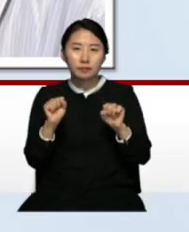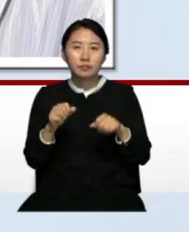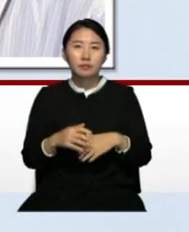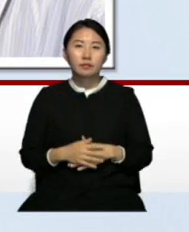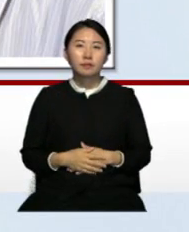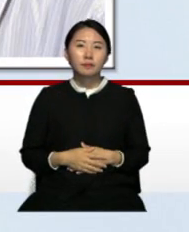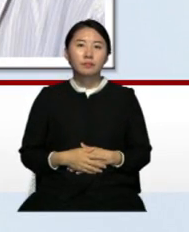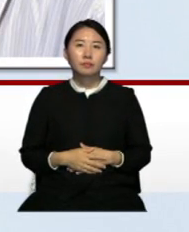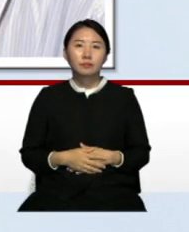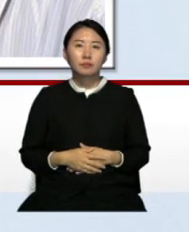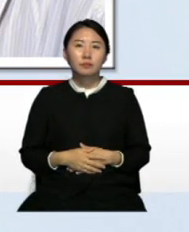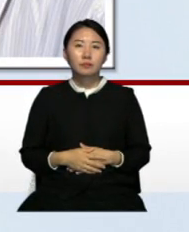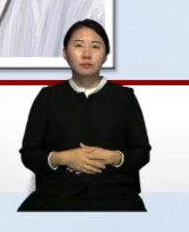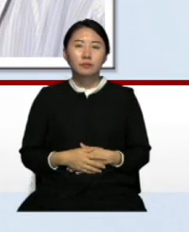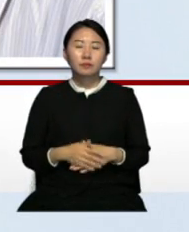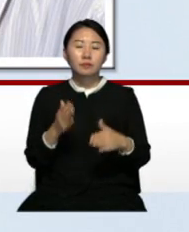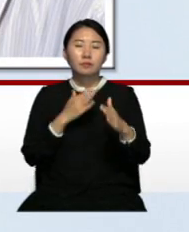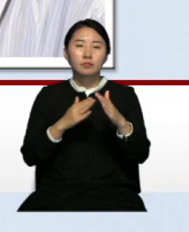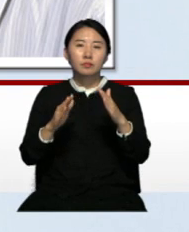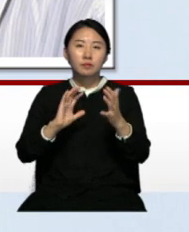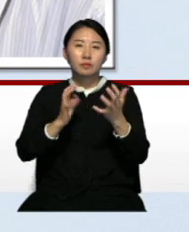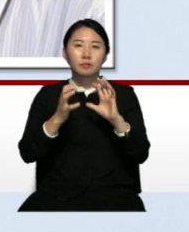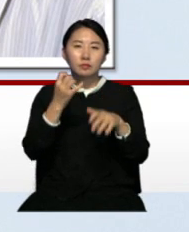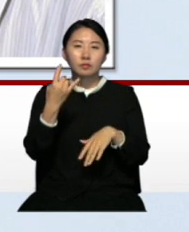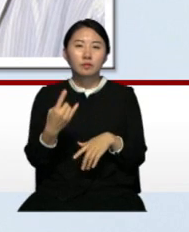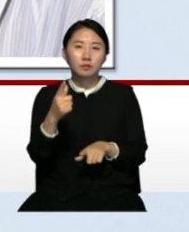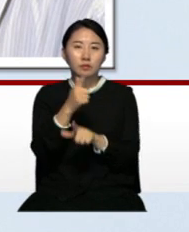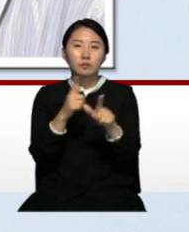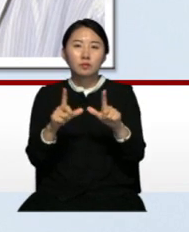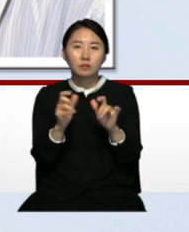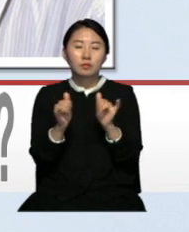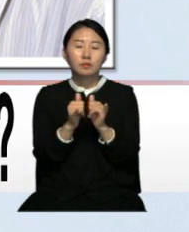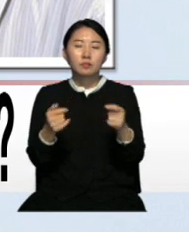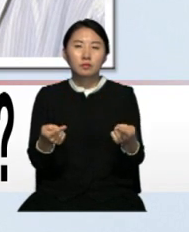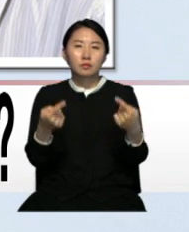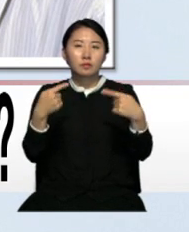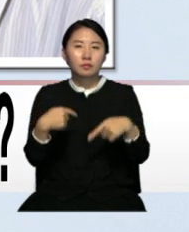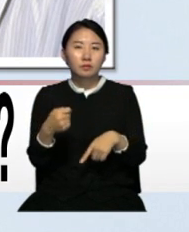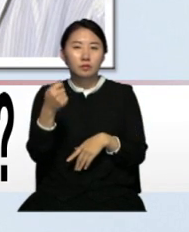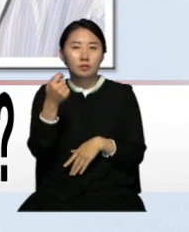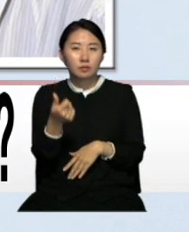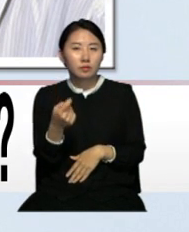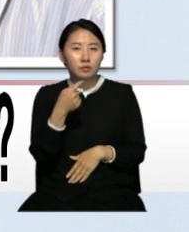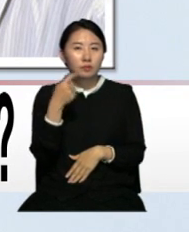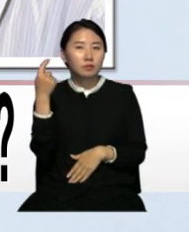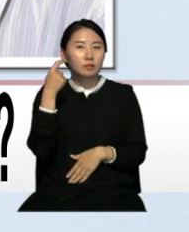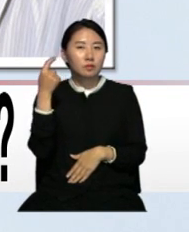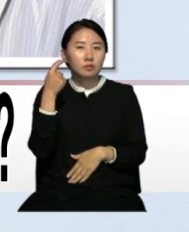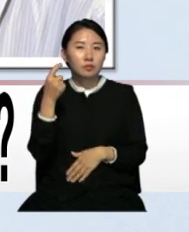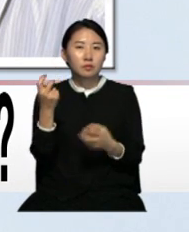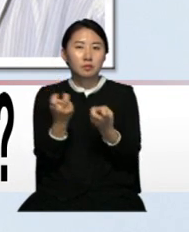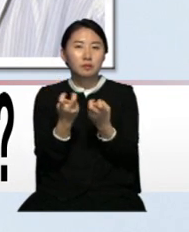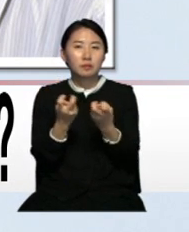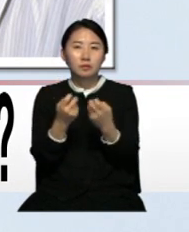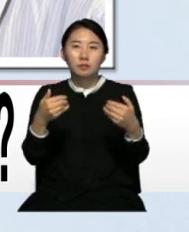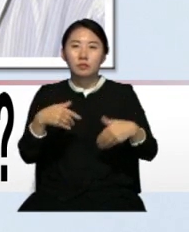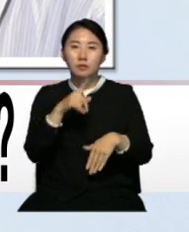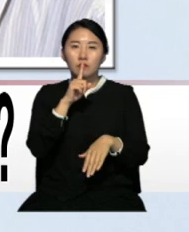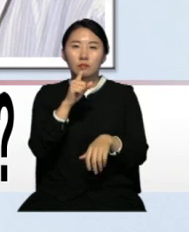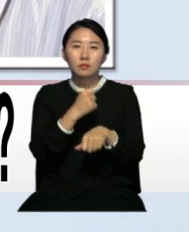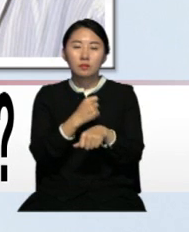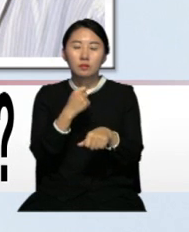예, 안녕하세요. 네, 공청회에서 다양한 주민들의 참여, 특히 소수의 목소리를 들을 수 있는 장치가